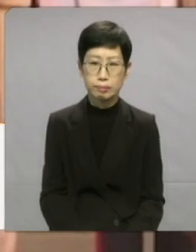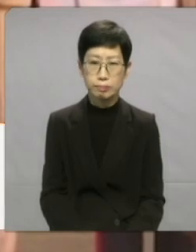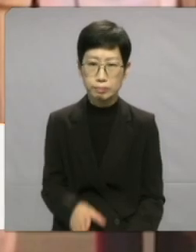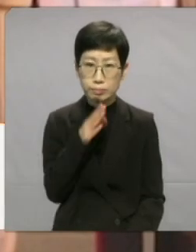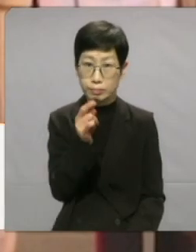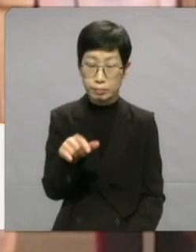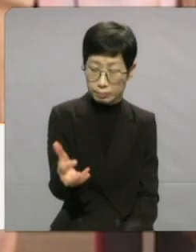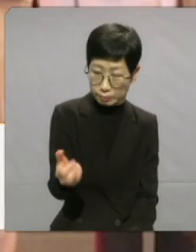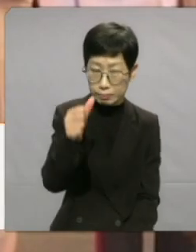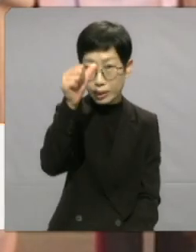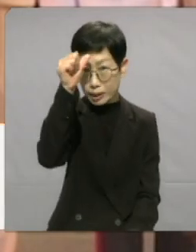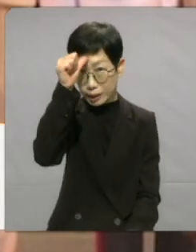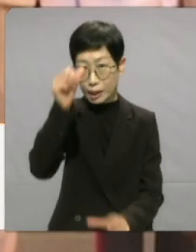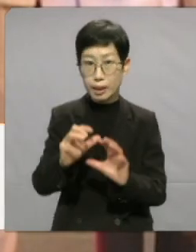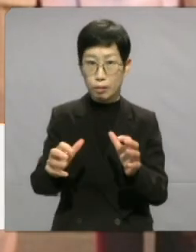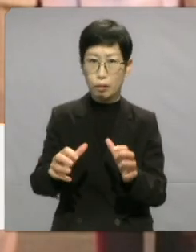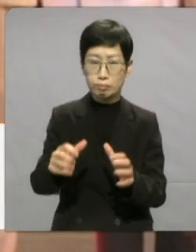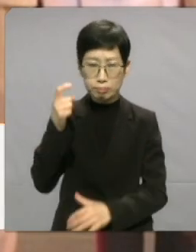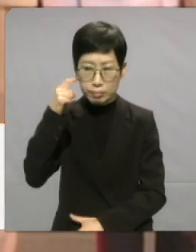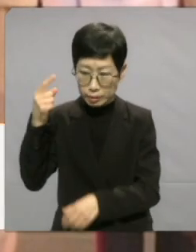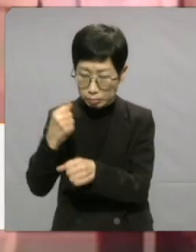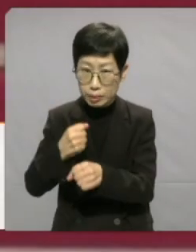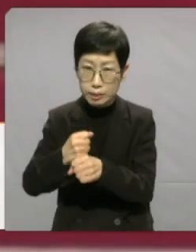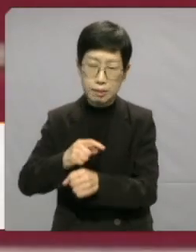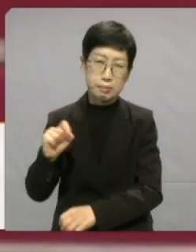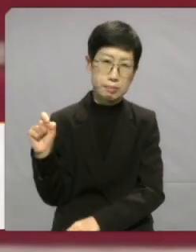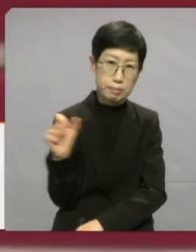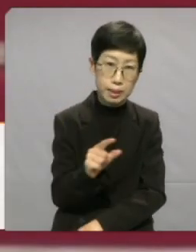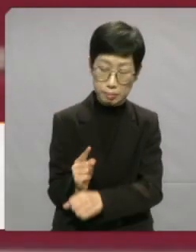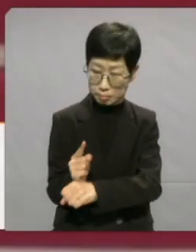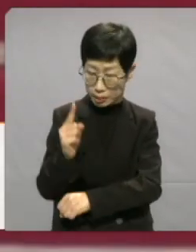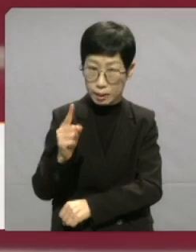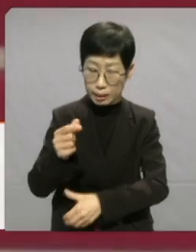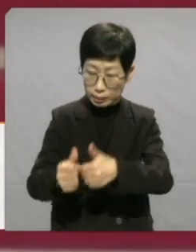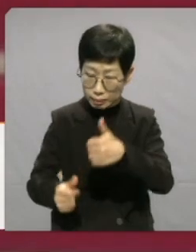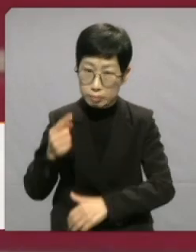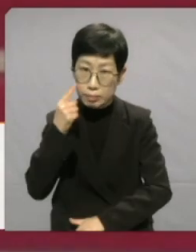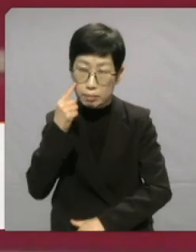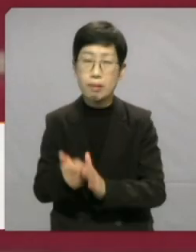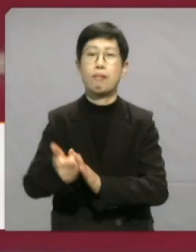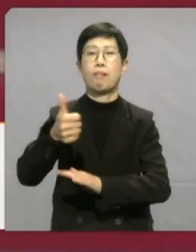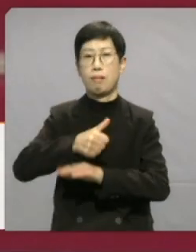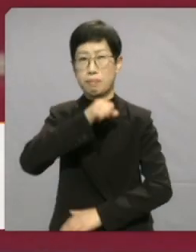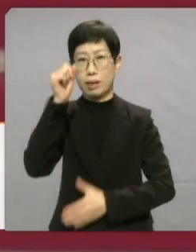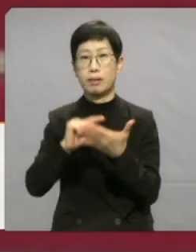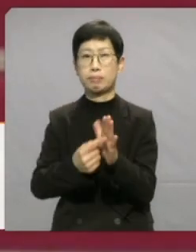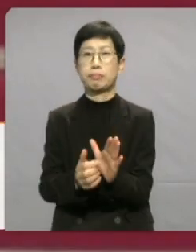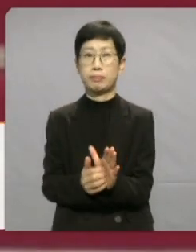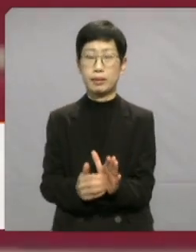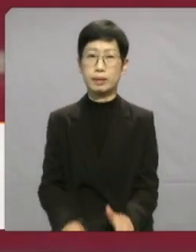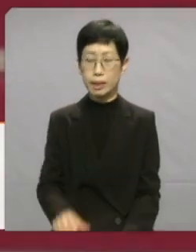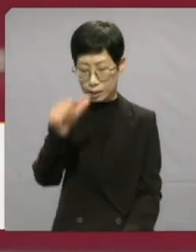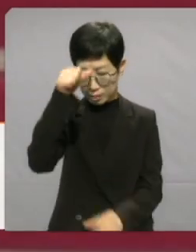사실상 핵무기 보유국인 인도가 자체 개발한 극초음속 미사일 시험 발사에 성공했다고 밝혔습니다. 라지나트 싱